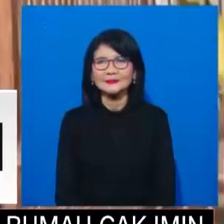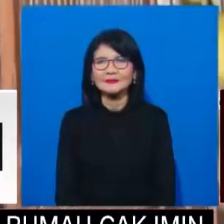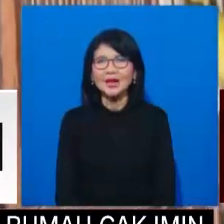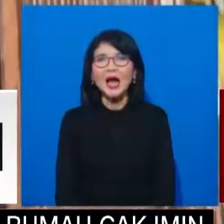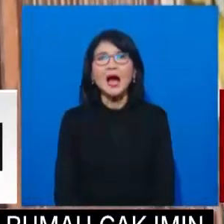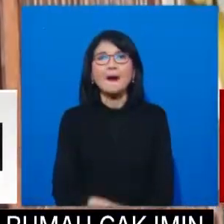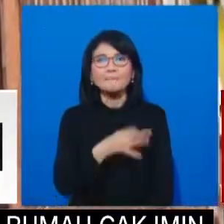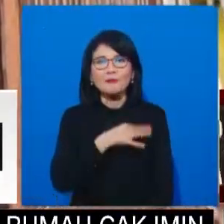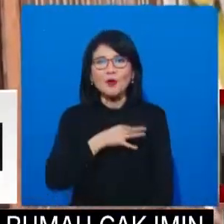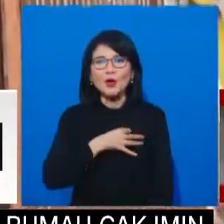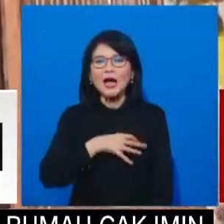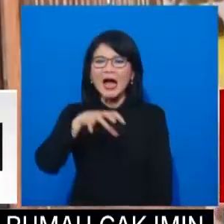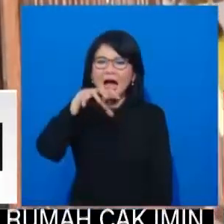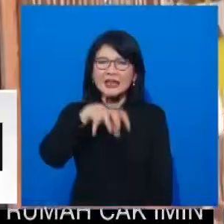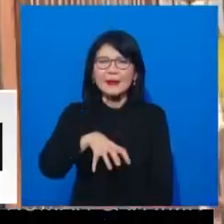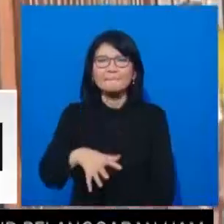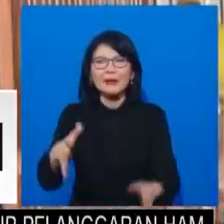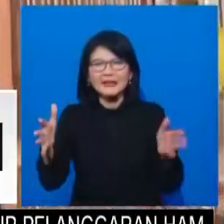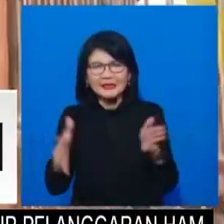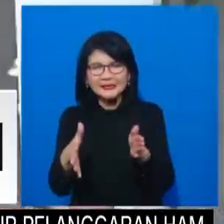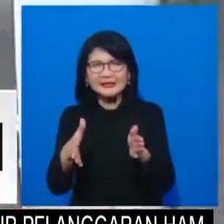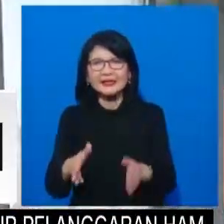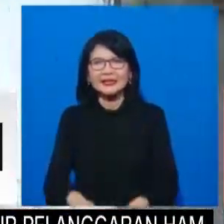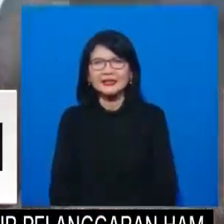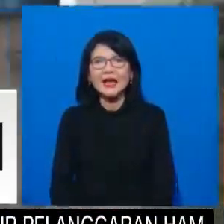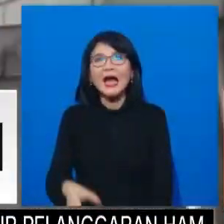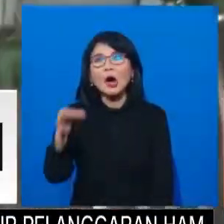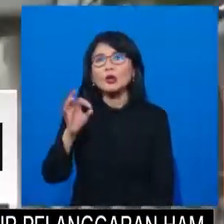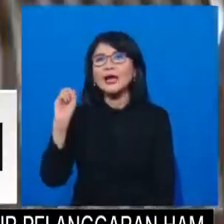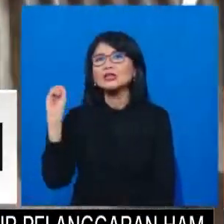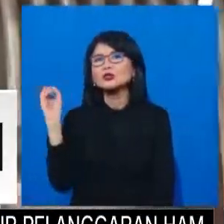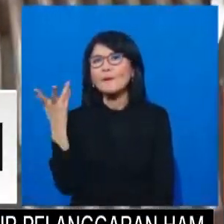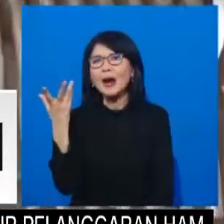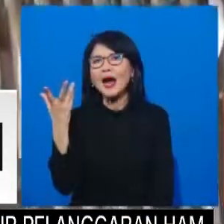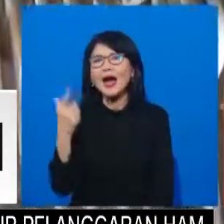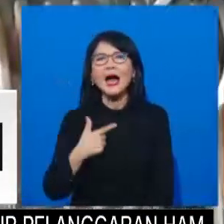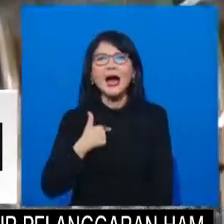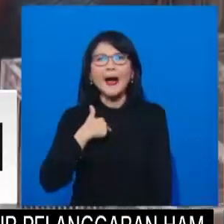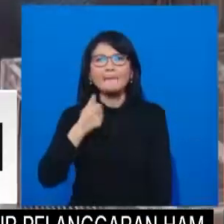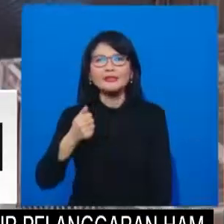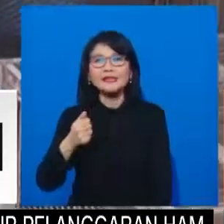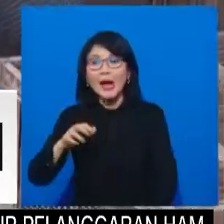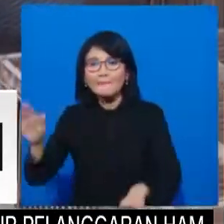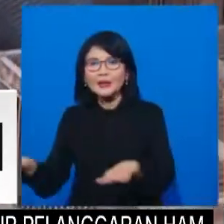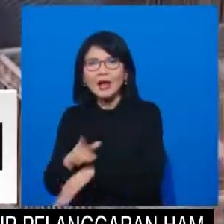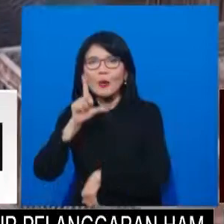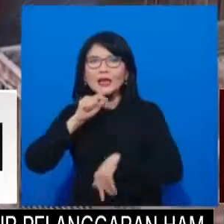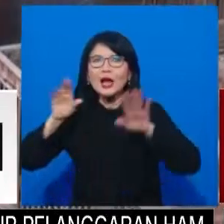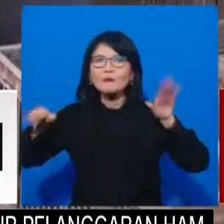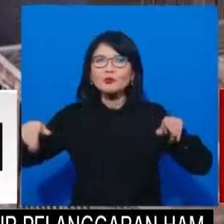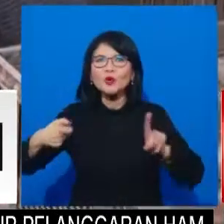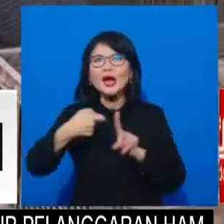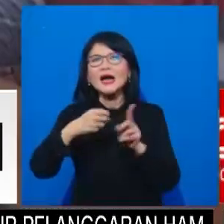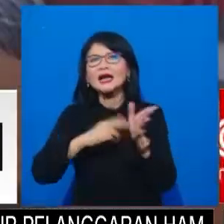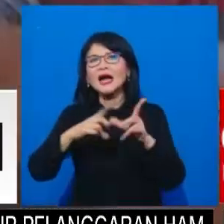Memanfaatkan tempat yang terbatas, Fatur Rohman, warga Desa Sengon, Kecamatan Jombang Kota, berhasil mengembangbiakan burung kenari. Pria 52